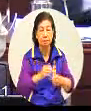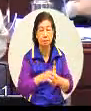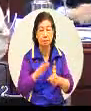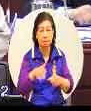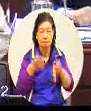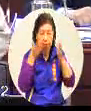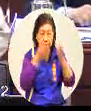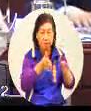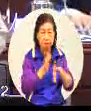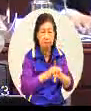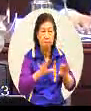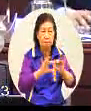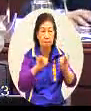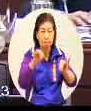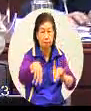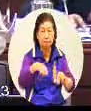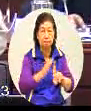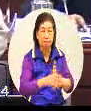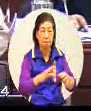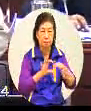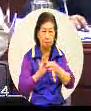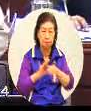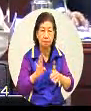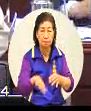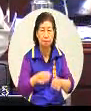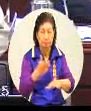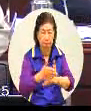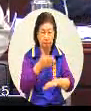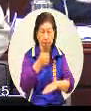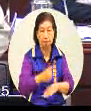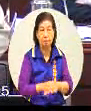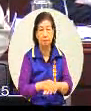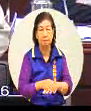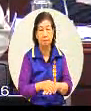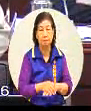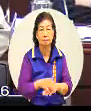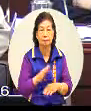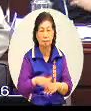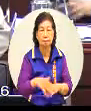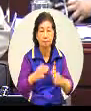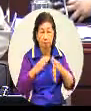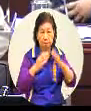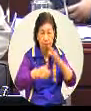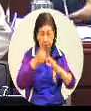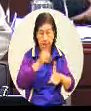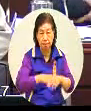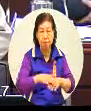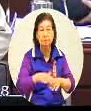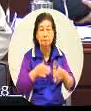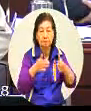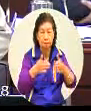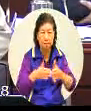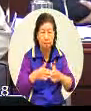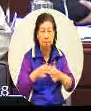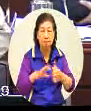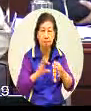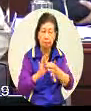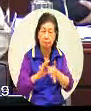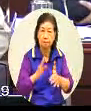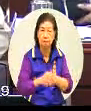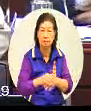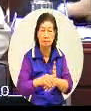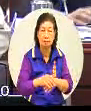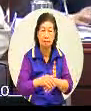地方吼的关心，啊，这阮足感谢。市长当然嘛是爱关心，吼、哦、啊，这个镇南